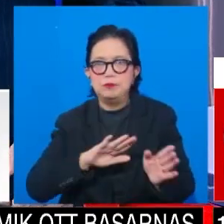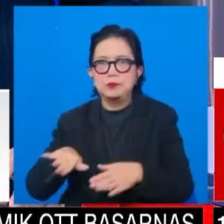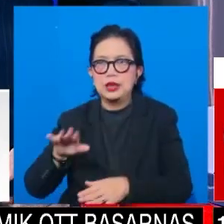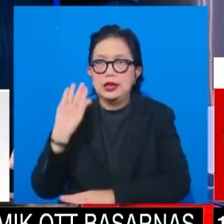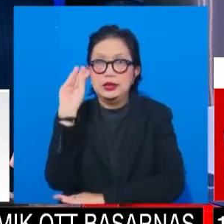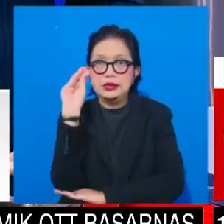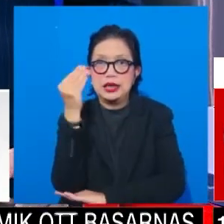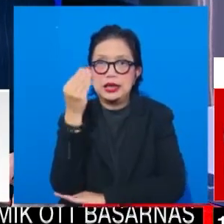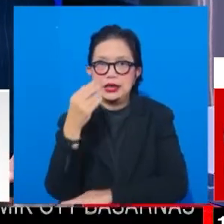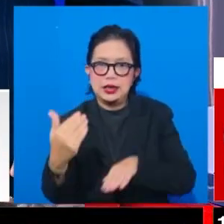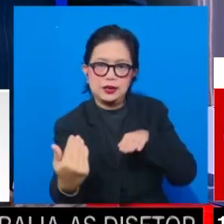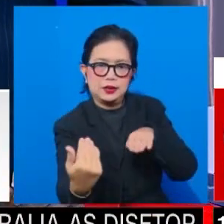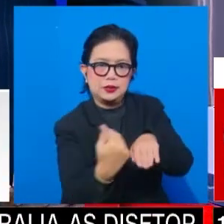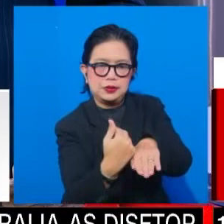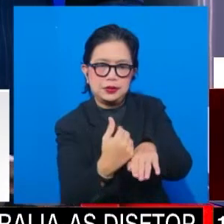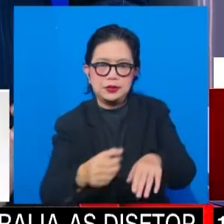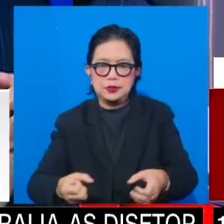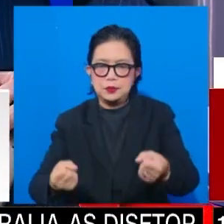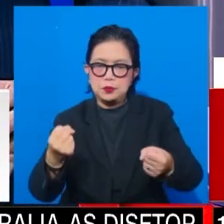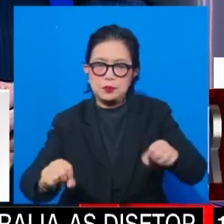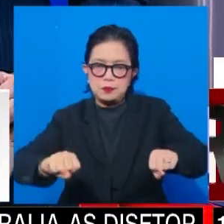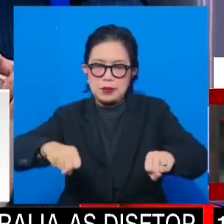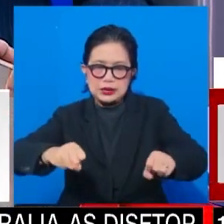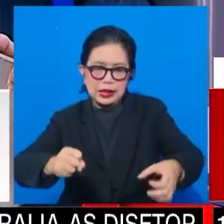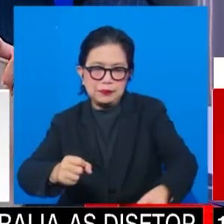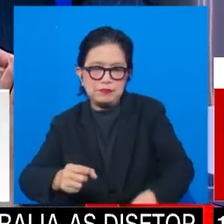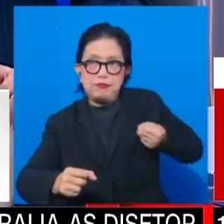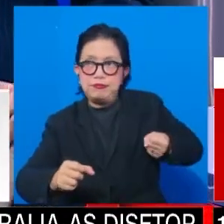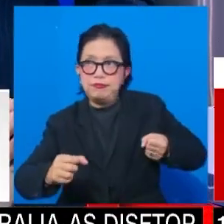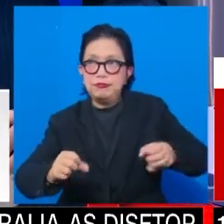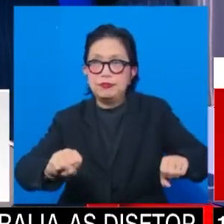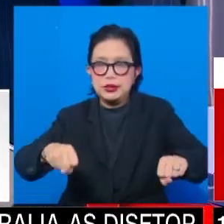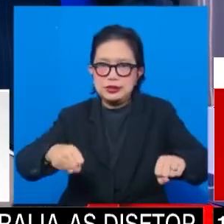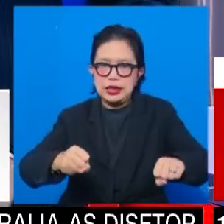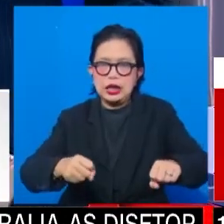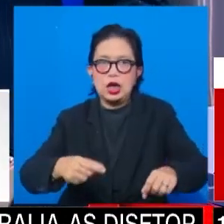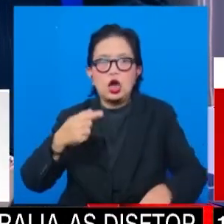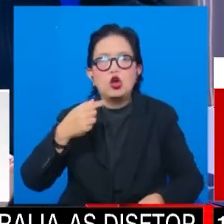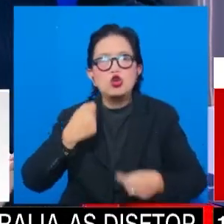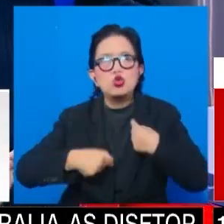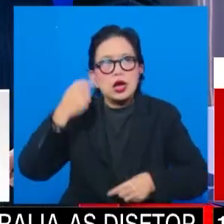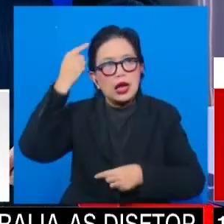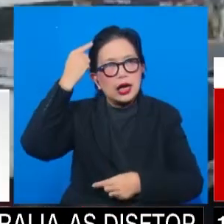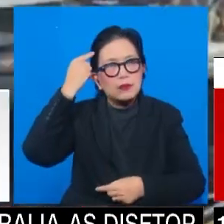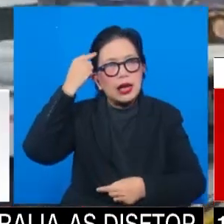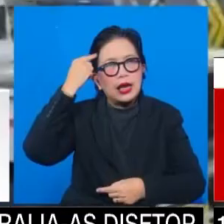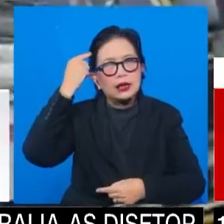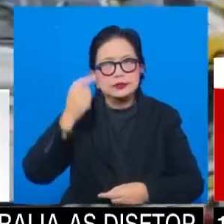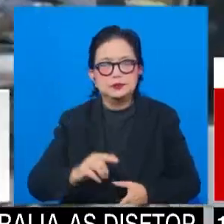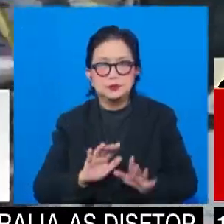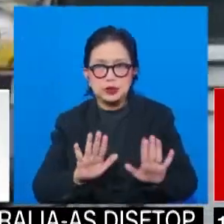akibat melawan arah sebuah bajai bertabrakan dengan sepeda motor. Sopir bajai pun menderita luka serius di bagian kepala.